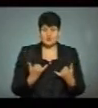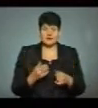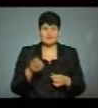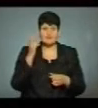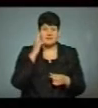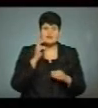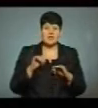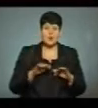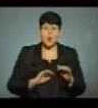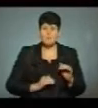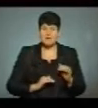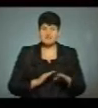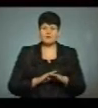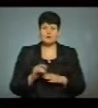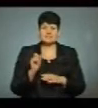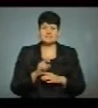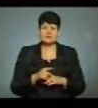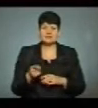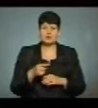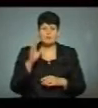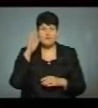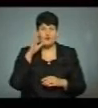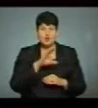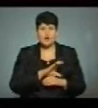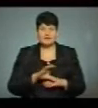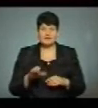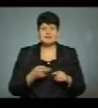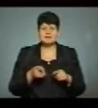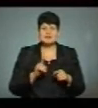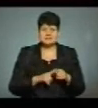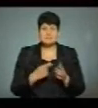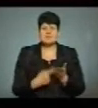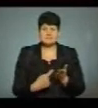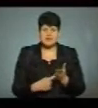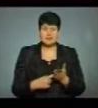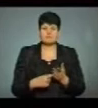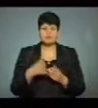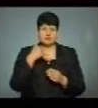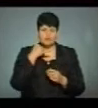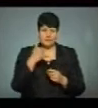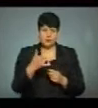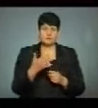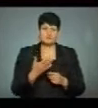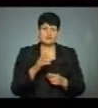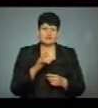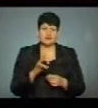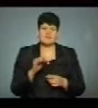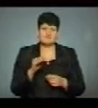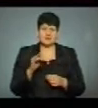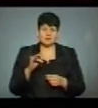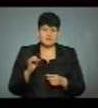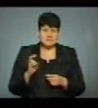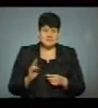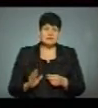київська компанія виконувала замовлення «Тернопільводоканалу». Це нам підтвердила телефоном речниця водоканалу Наталія Федорців. За